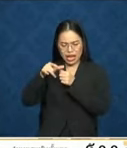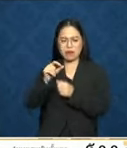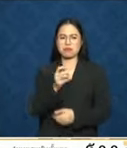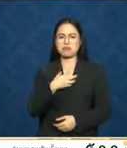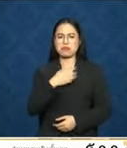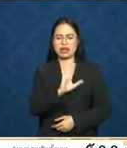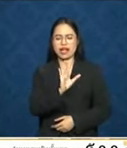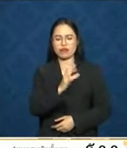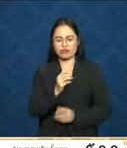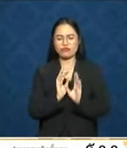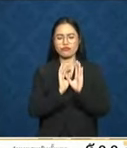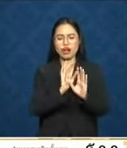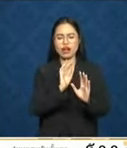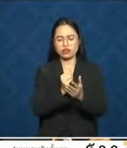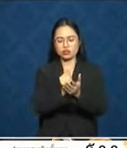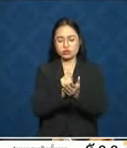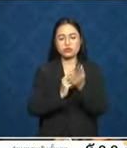กราบขอบพระคุณครับ